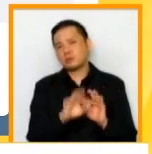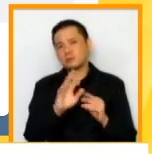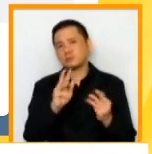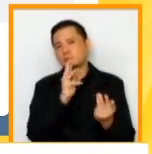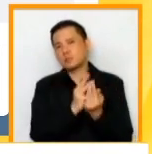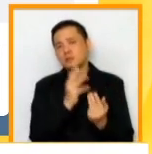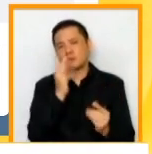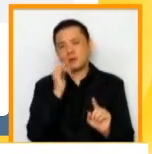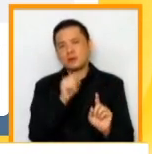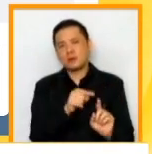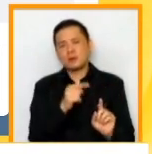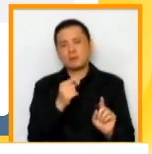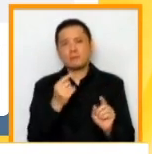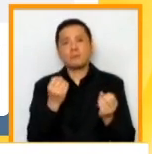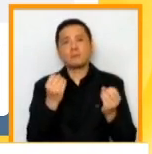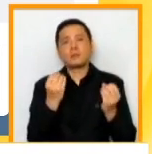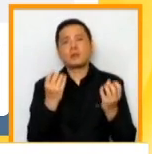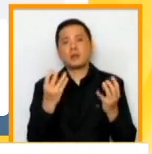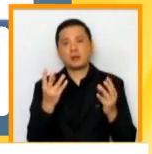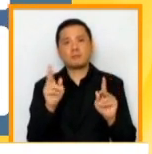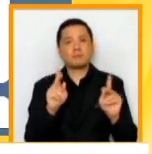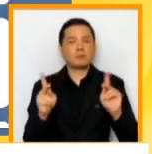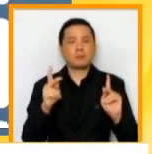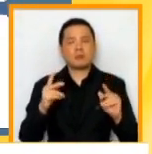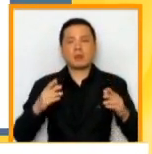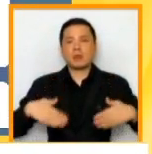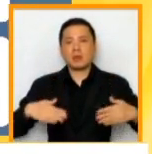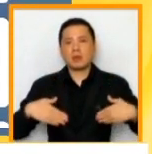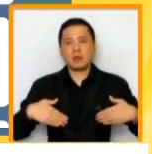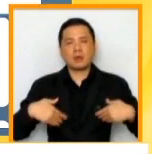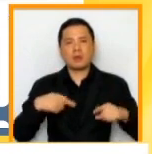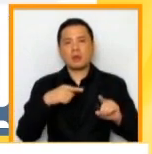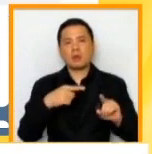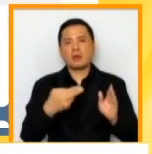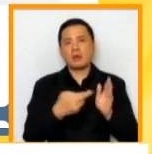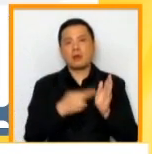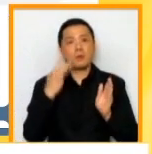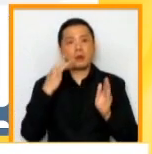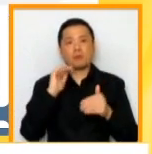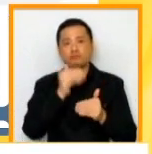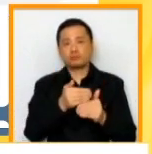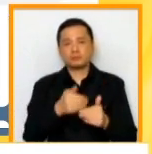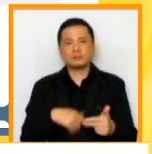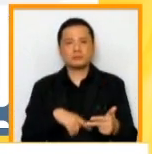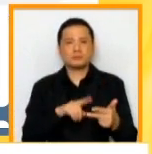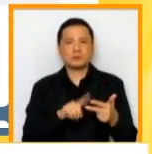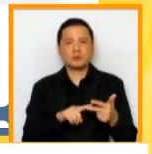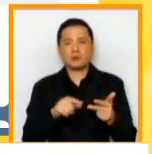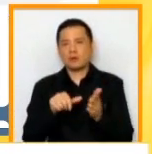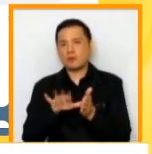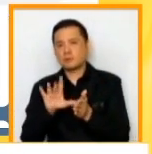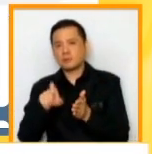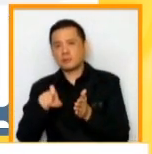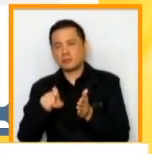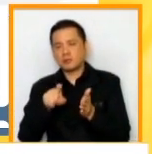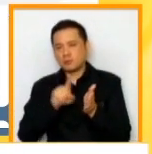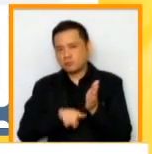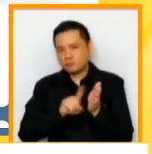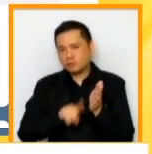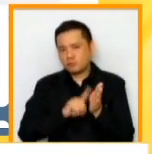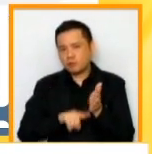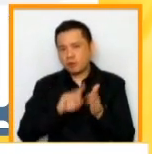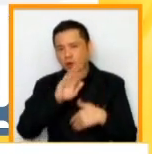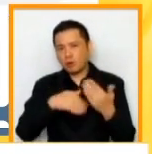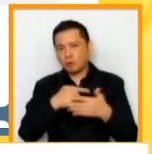kada araw dahil sa lockdown. Ayon naman kay Ernie, importante na pag-aralan ng COMELEC ang bawat hakbang bago magdesisyon. Kaya dapat